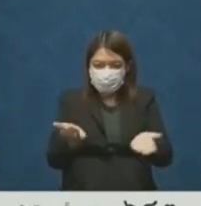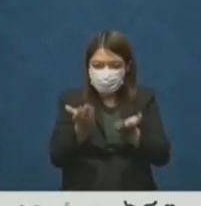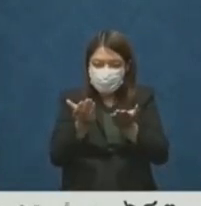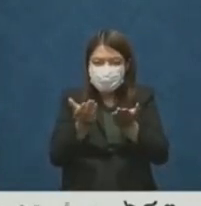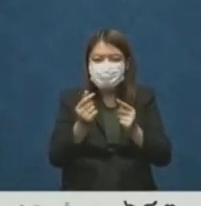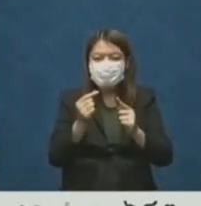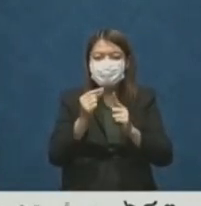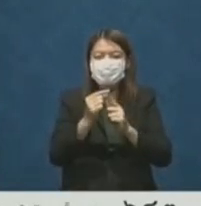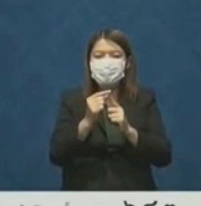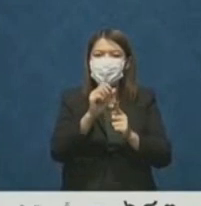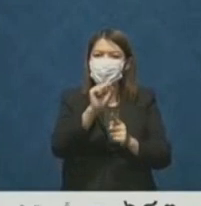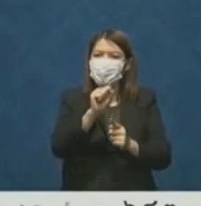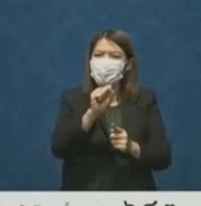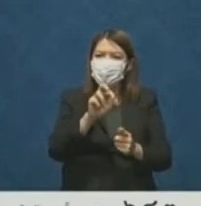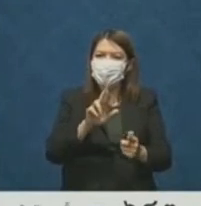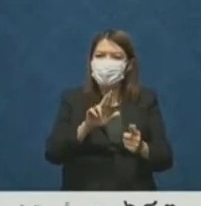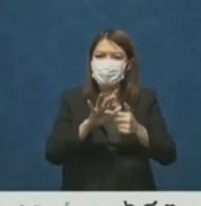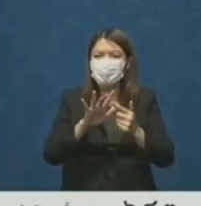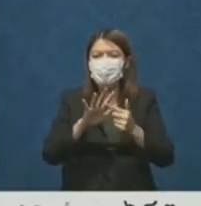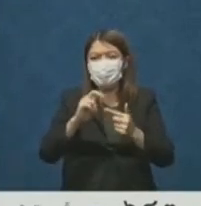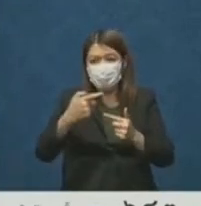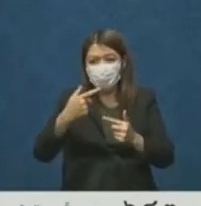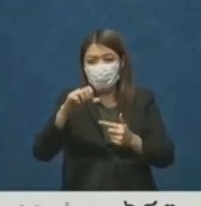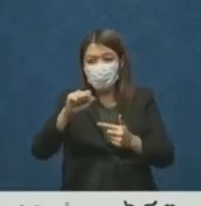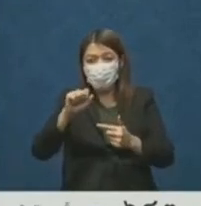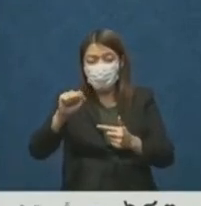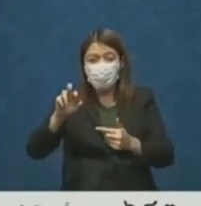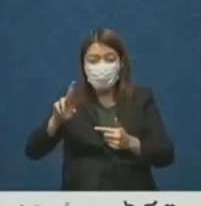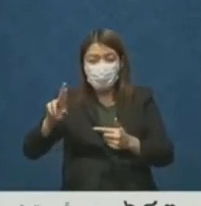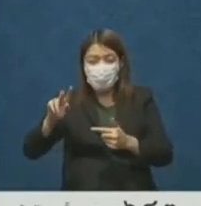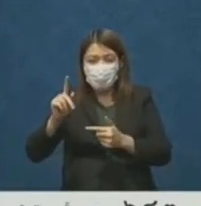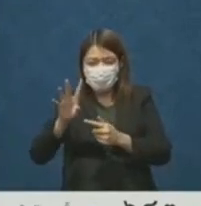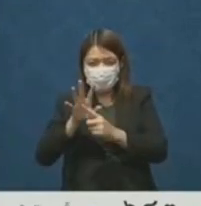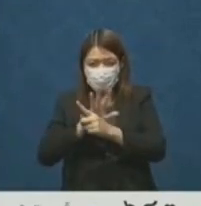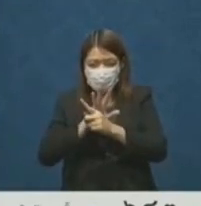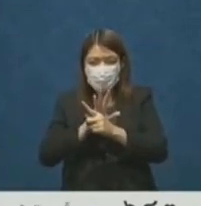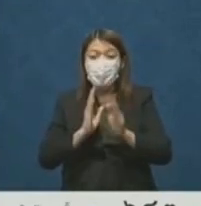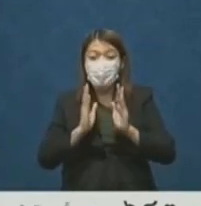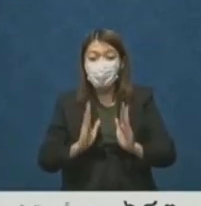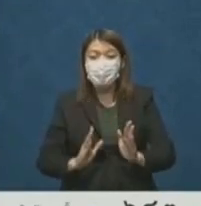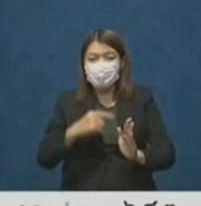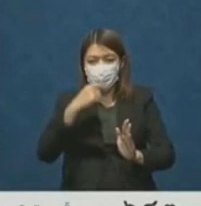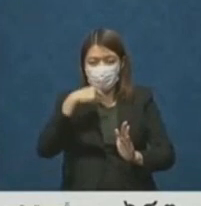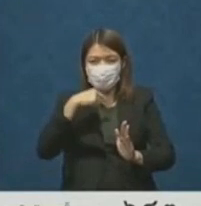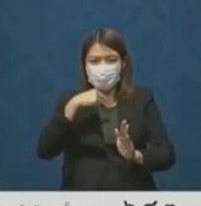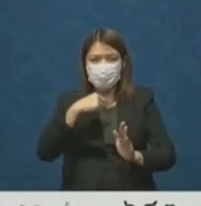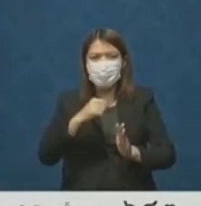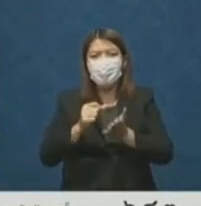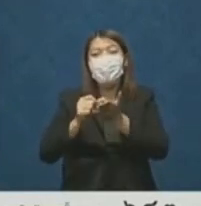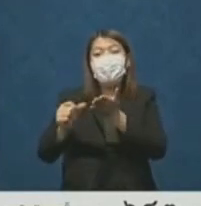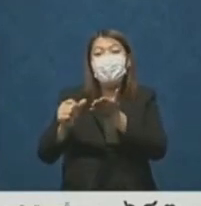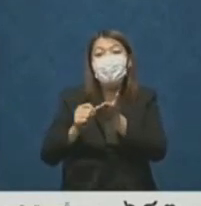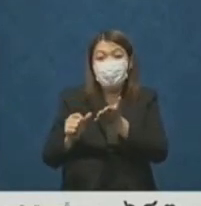ค์และไปเพิ่มเติมคำว่ามีความเป็นพลเมืองอันนี้ก็เป็นสิ่งที่กรรมาธิการ